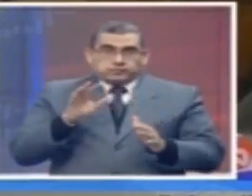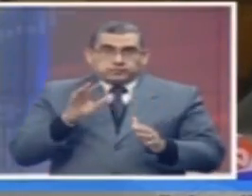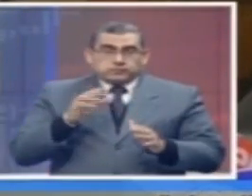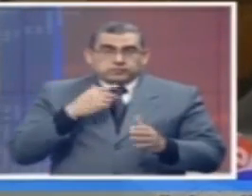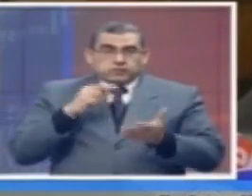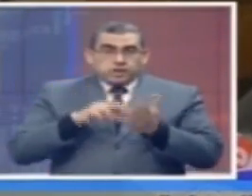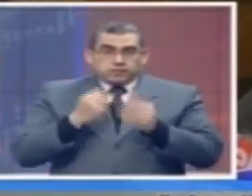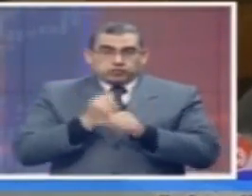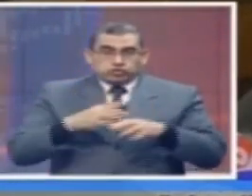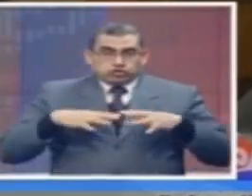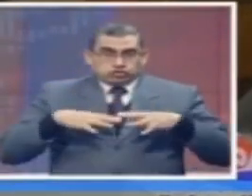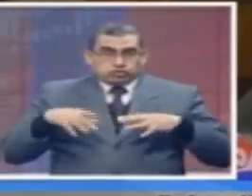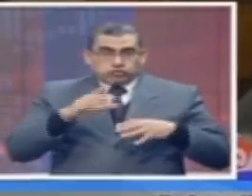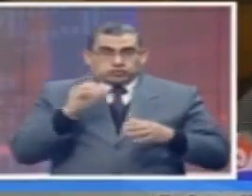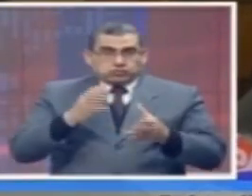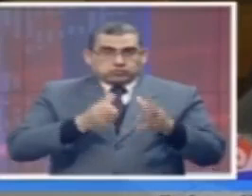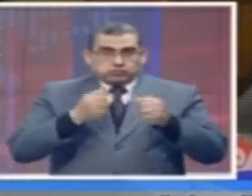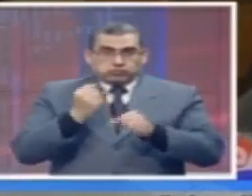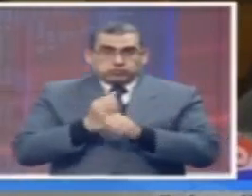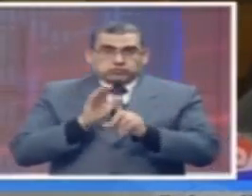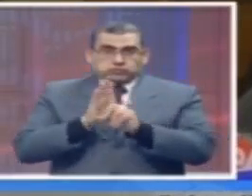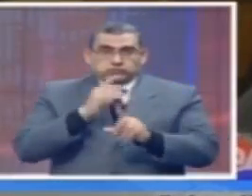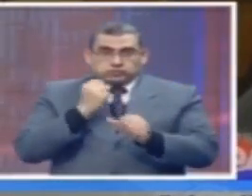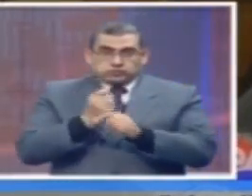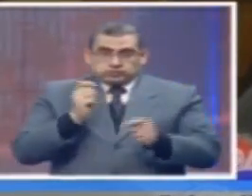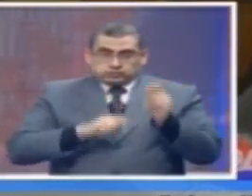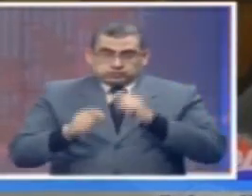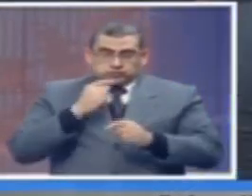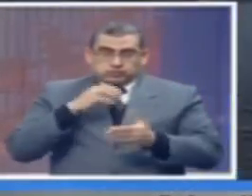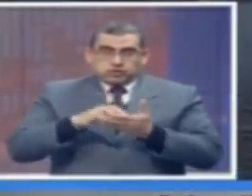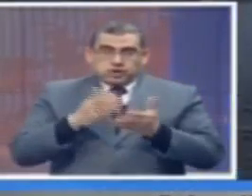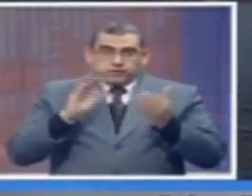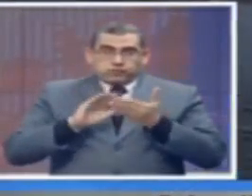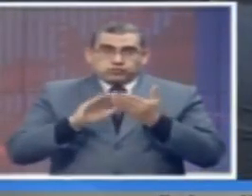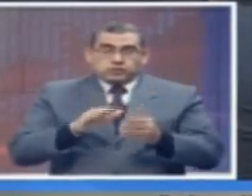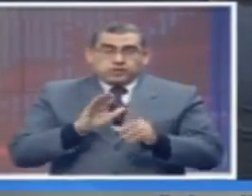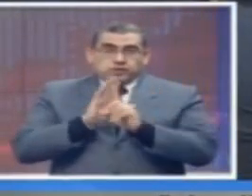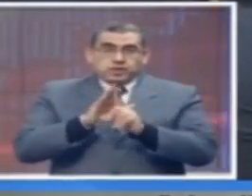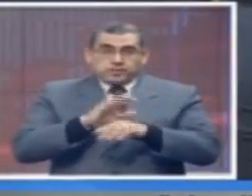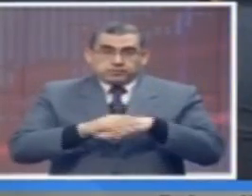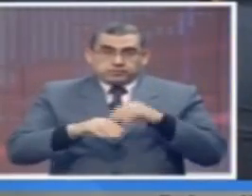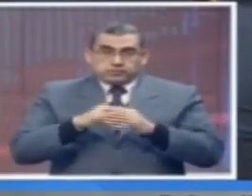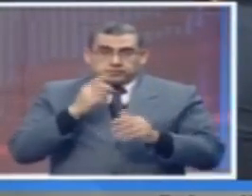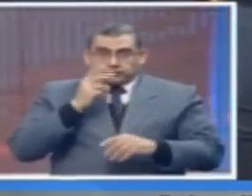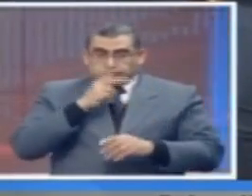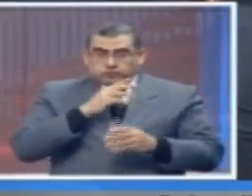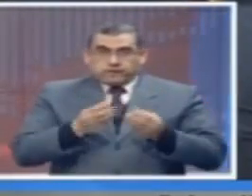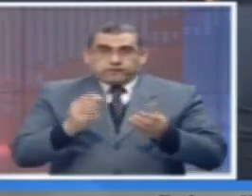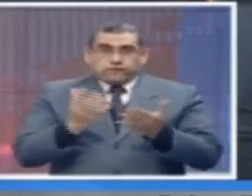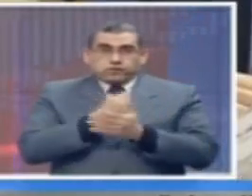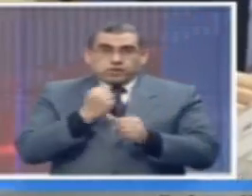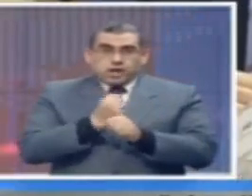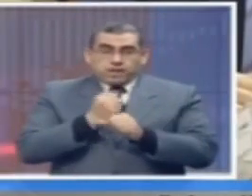من البطالة الموجودة عندنا ويشجع الصناعات الحرفية والتراثية. دعم الحرف اليدوية لخلق المزيد من فرص